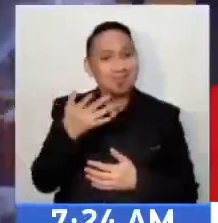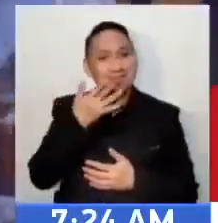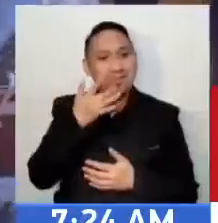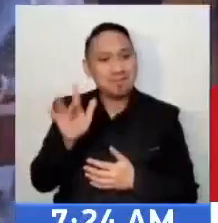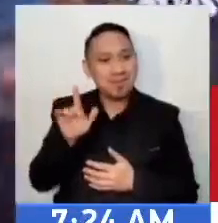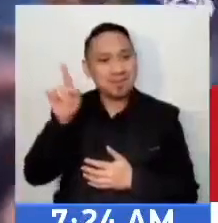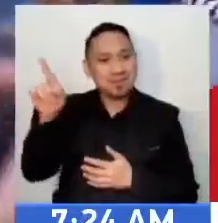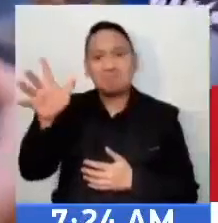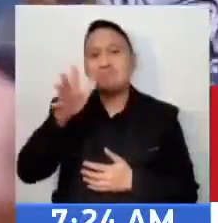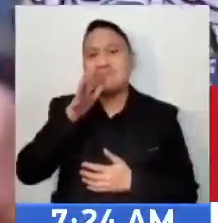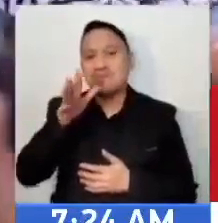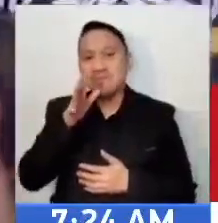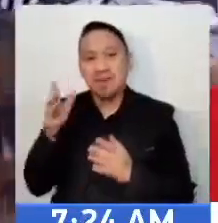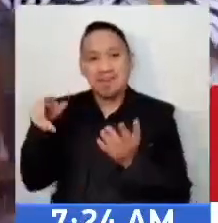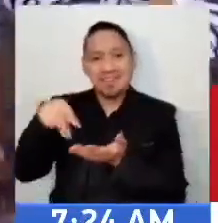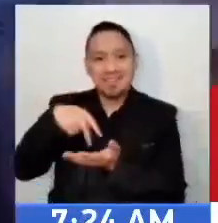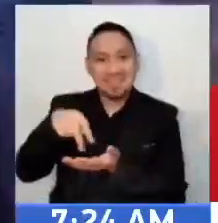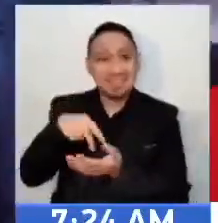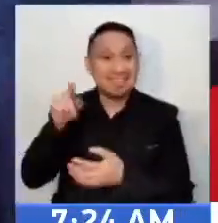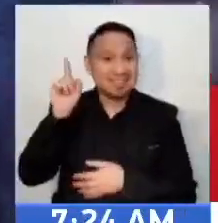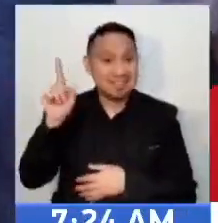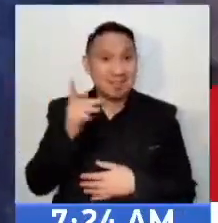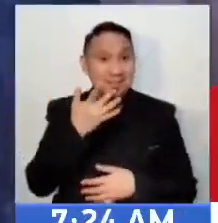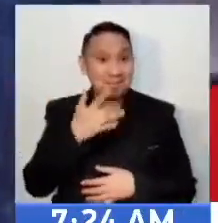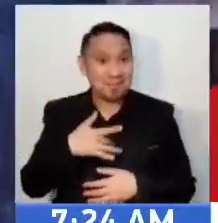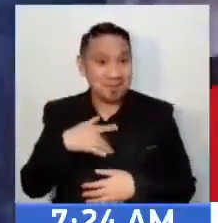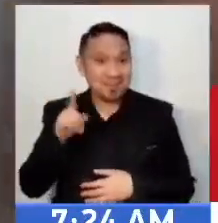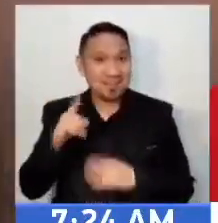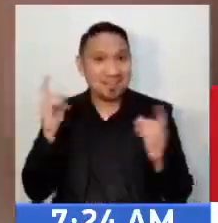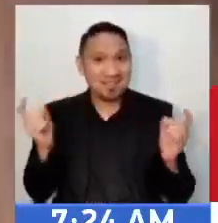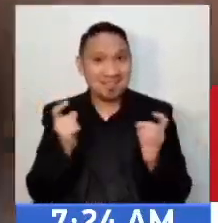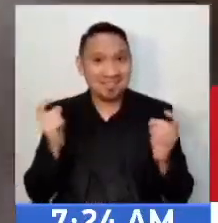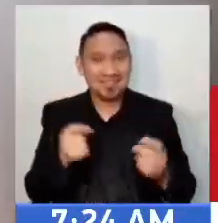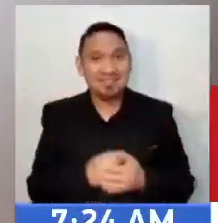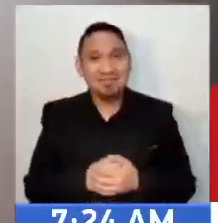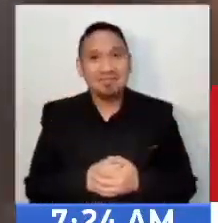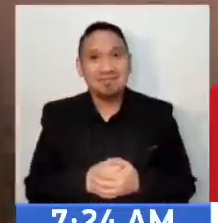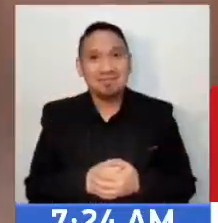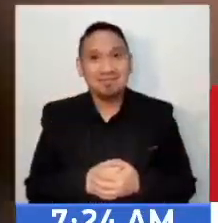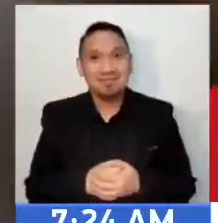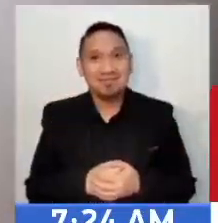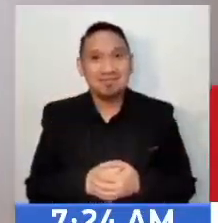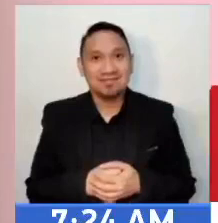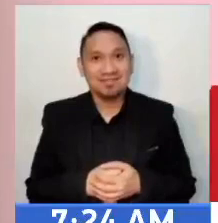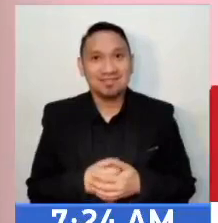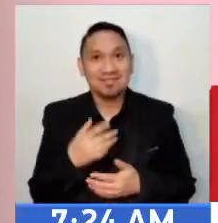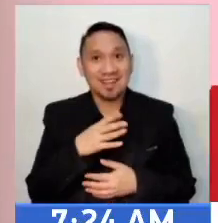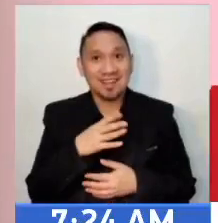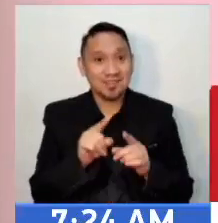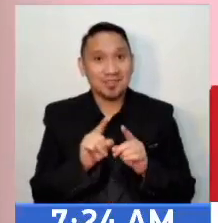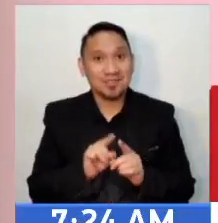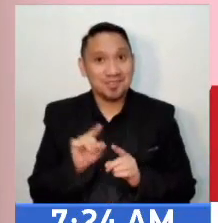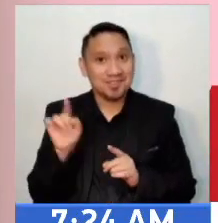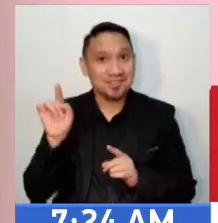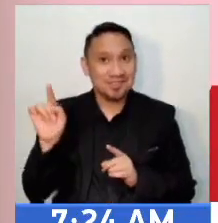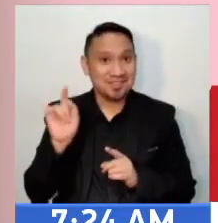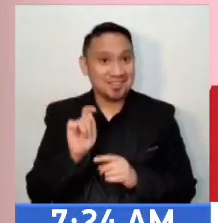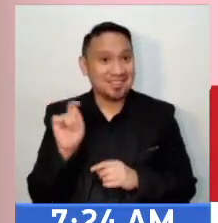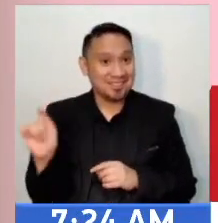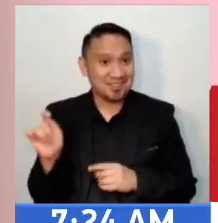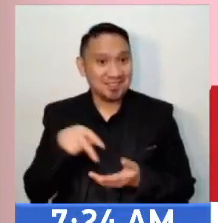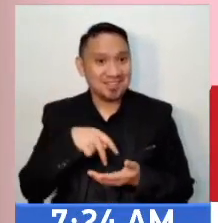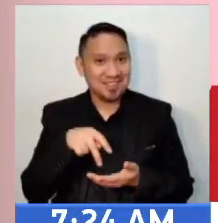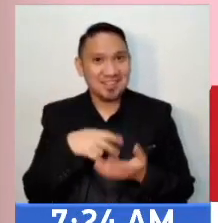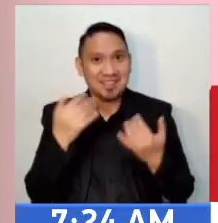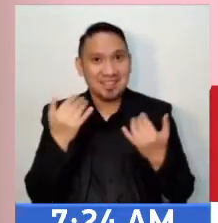recent birthday, may dance performance pa si Shiloh at hindi rin papahuli sa TikTok dance hits. Si Shiloh nag-aaral na rin ngayon